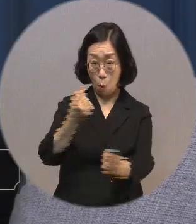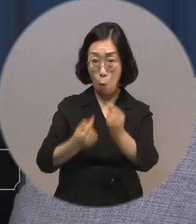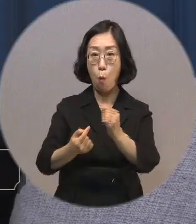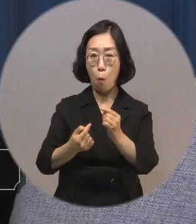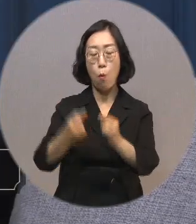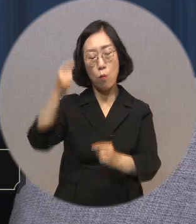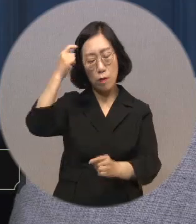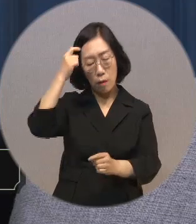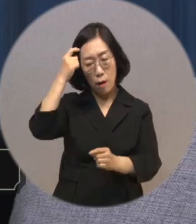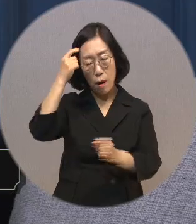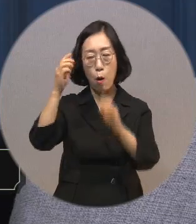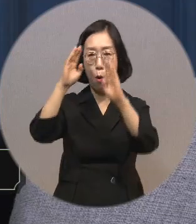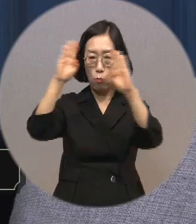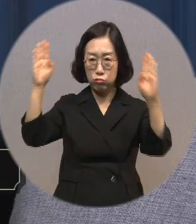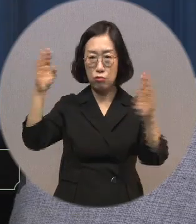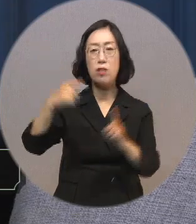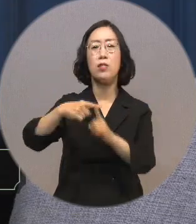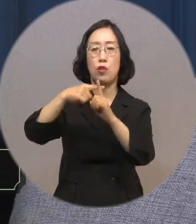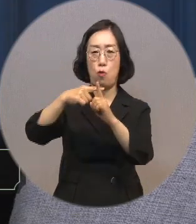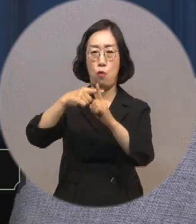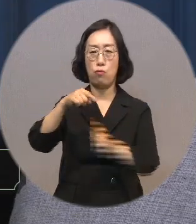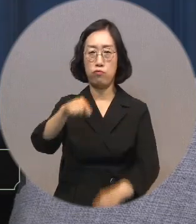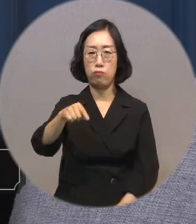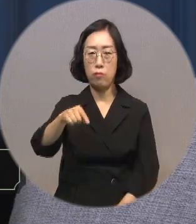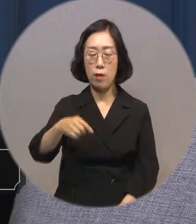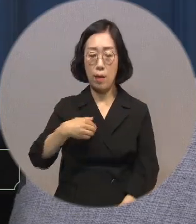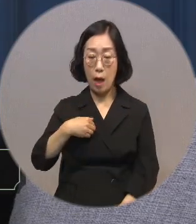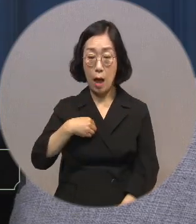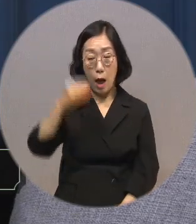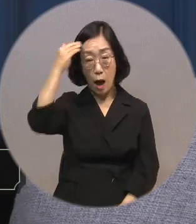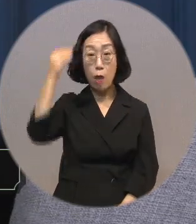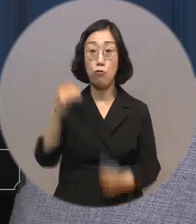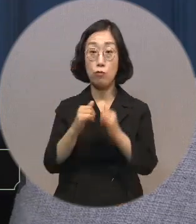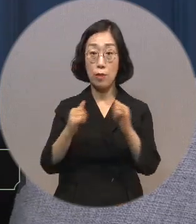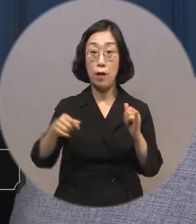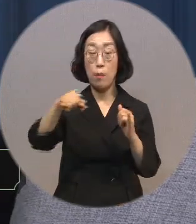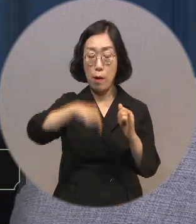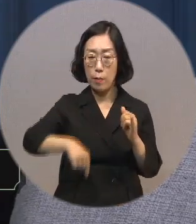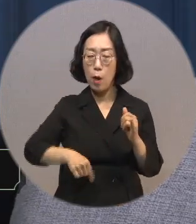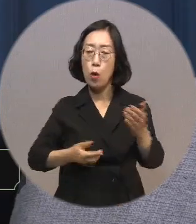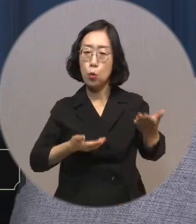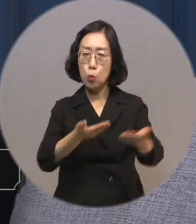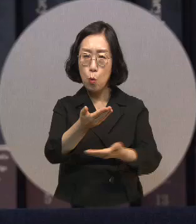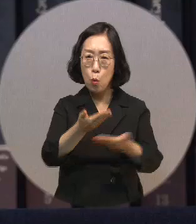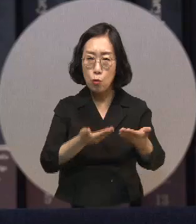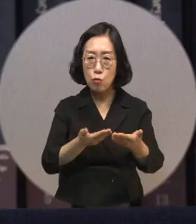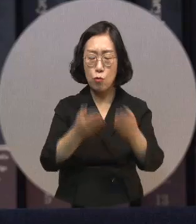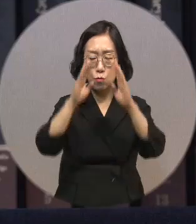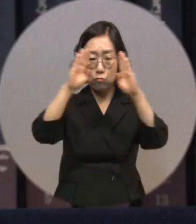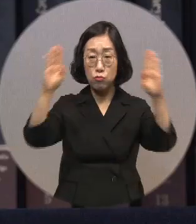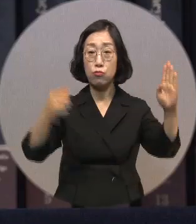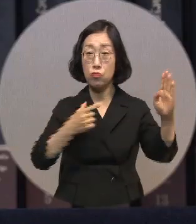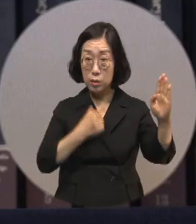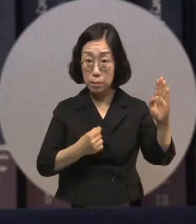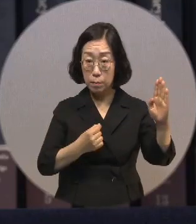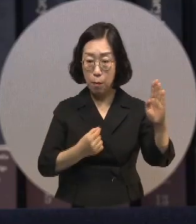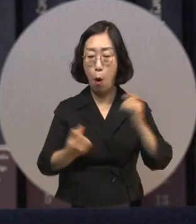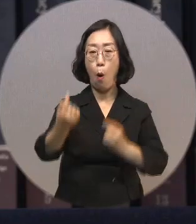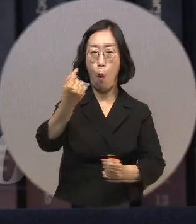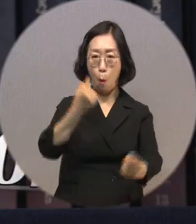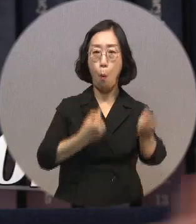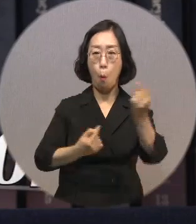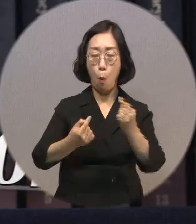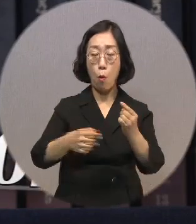왜냐하면 무언가 내가 함께 한국에 있는 누군가와 기업과 함께 교류하고자 하는 의지가 있는 분이시거든요. 근데 그런 의지가 있는 분들이